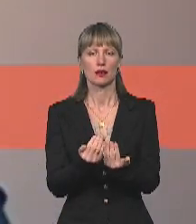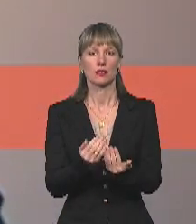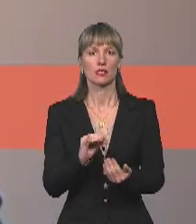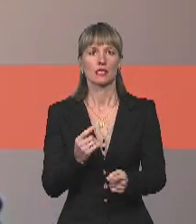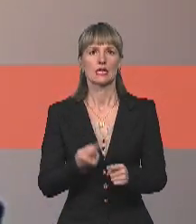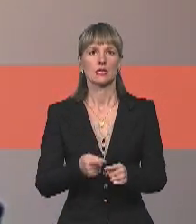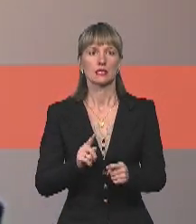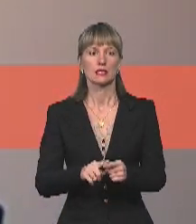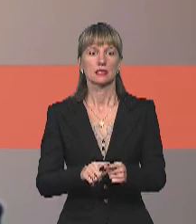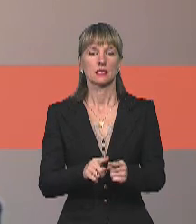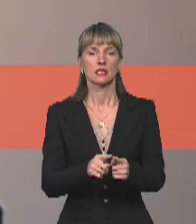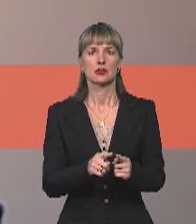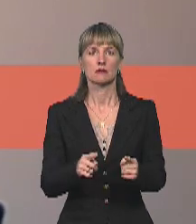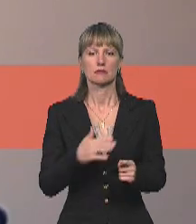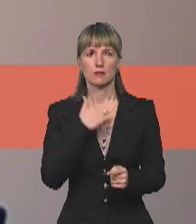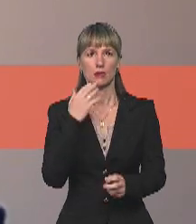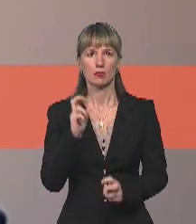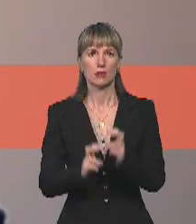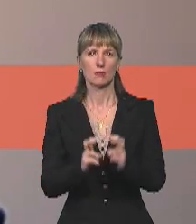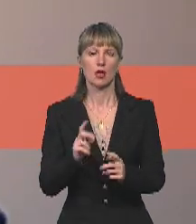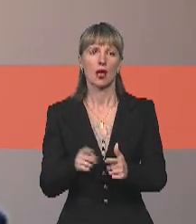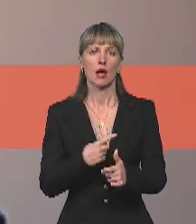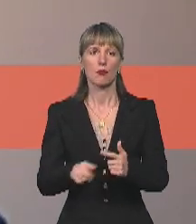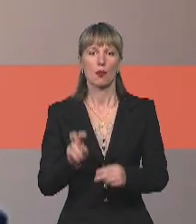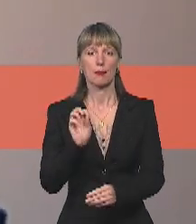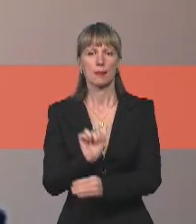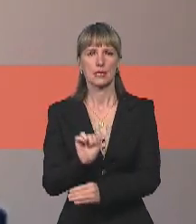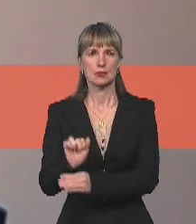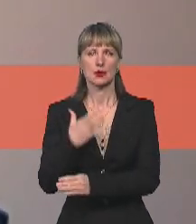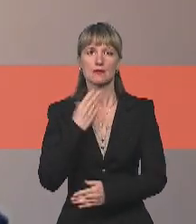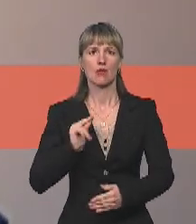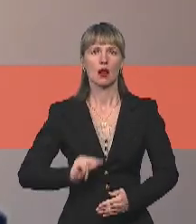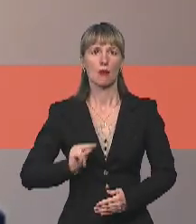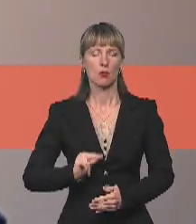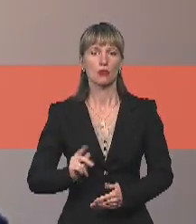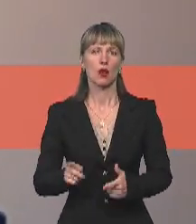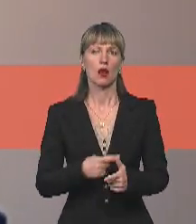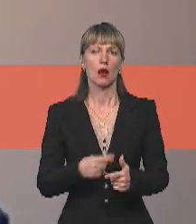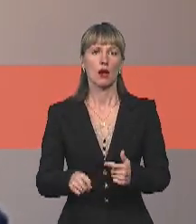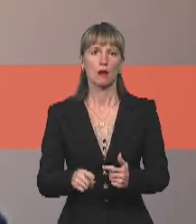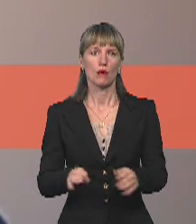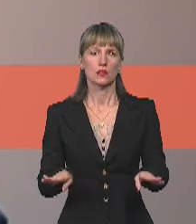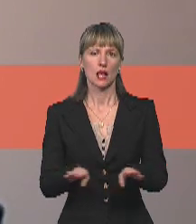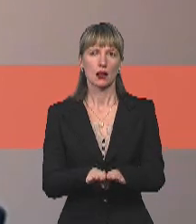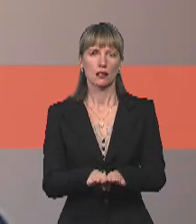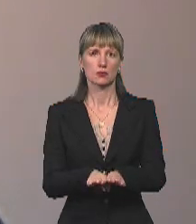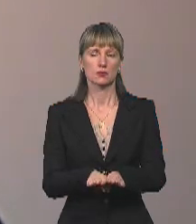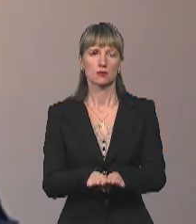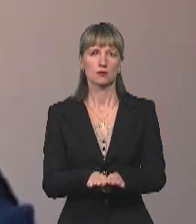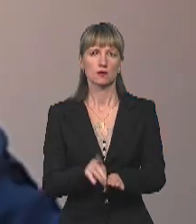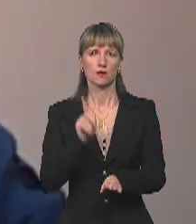цілий ряд підприємств або призупинили свою діяльність, або взагалі закрилися.